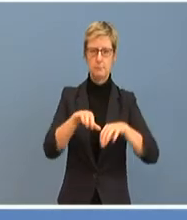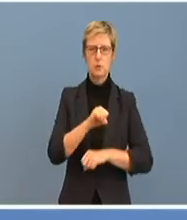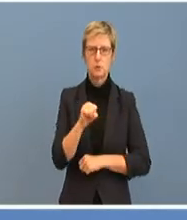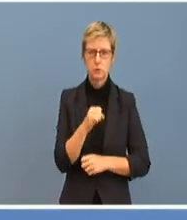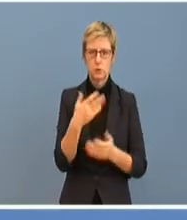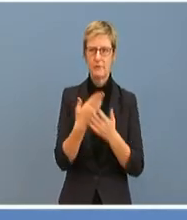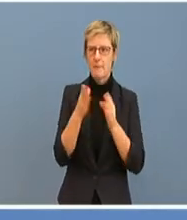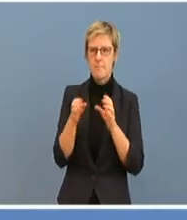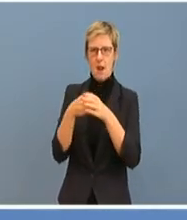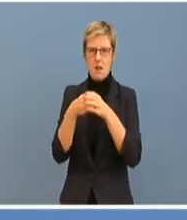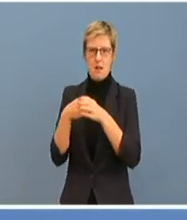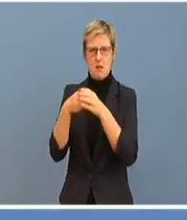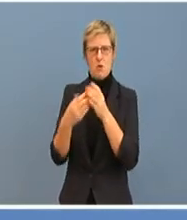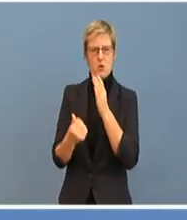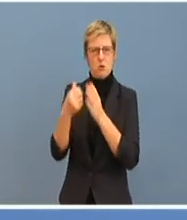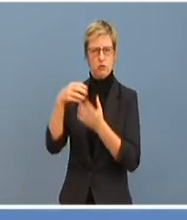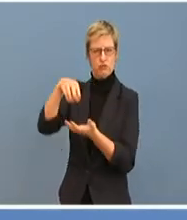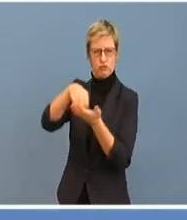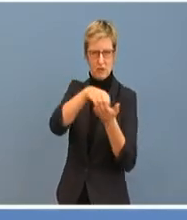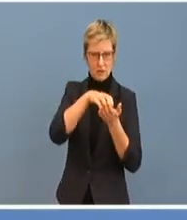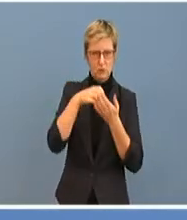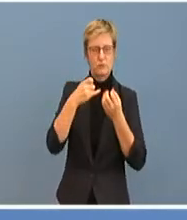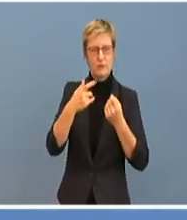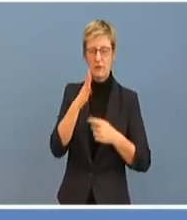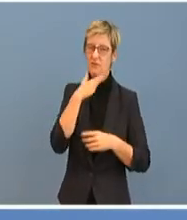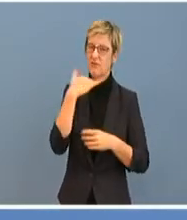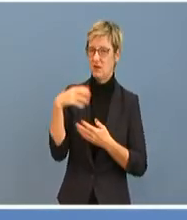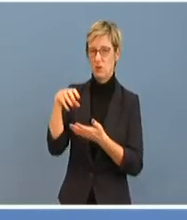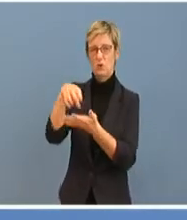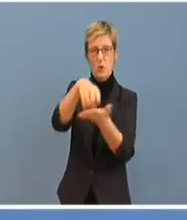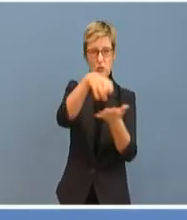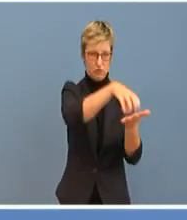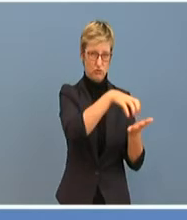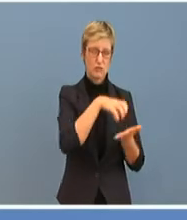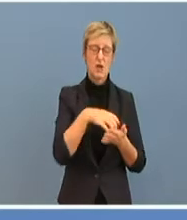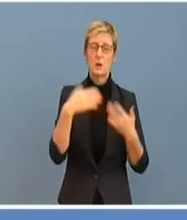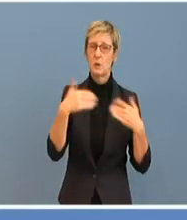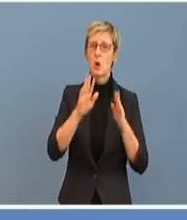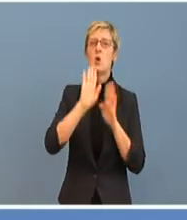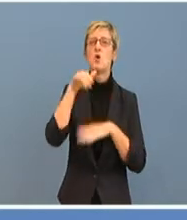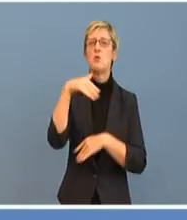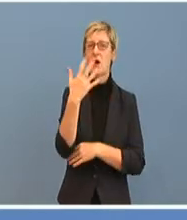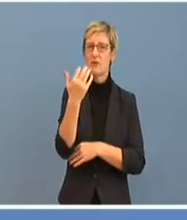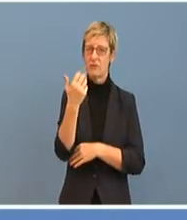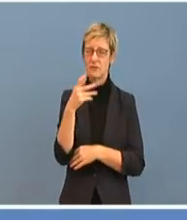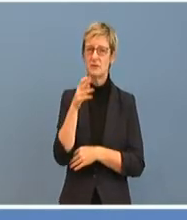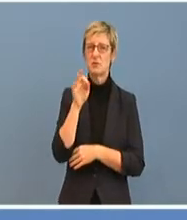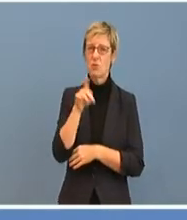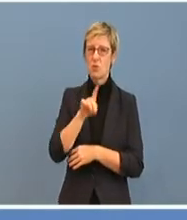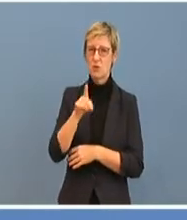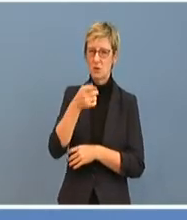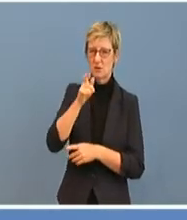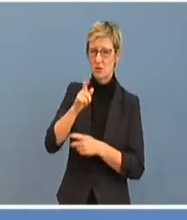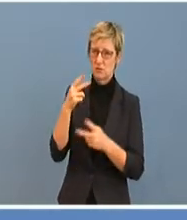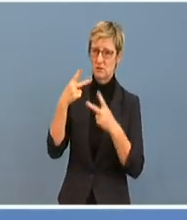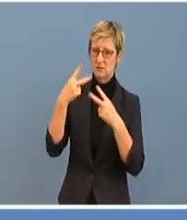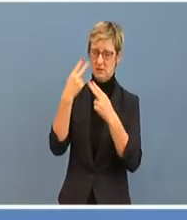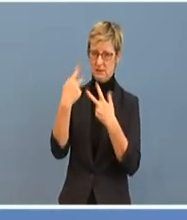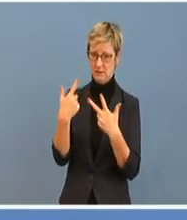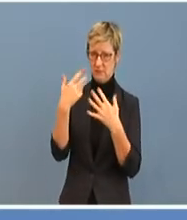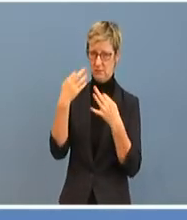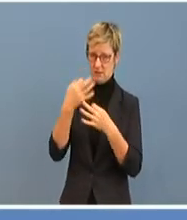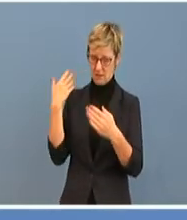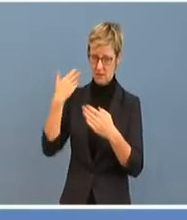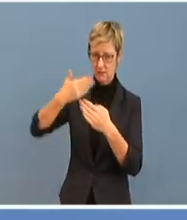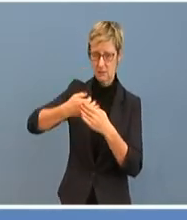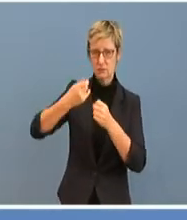steigende Infektionszahlen. Zahlreiche Großstädte liegen jetzt über dem Inzidenzwert von 50. Einige, und dazu gehören ja auch Bezirke von